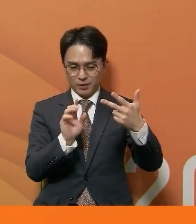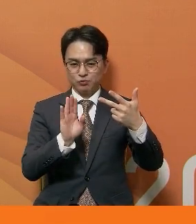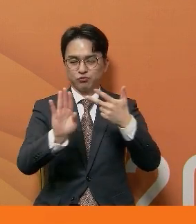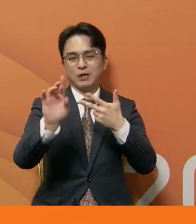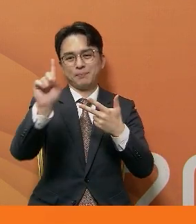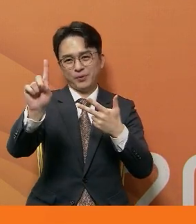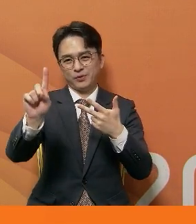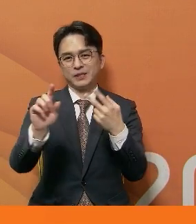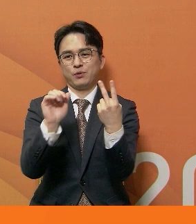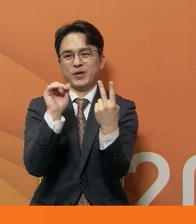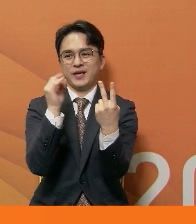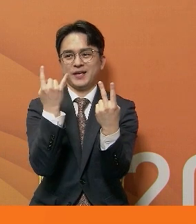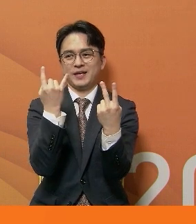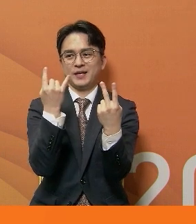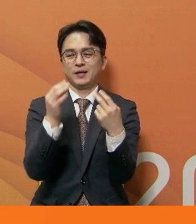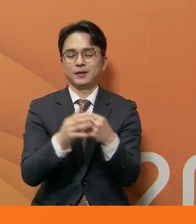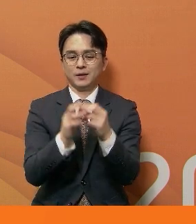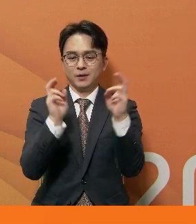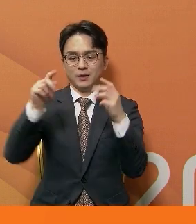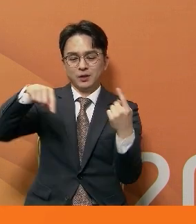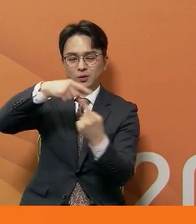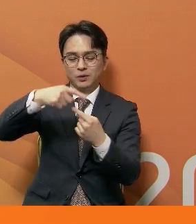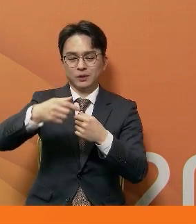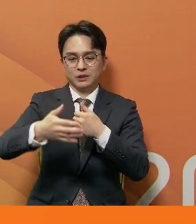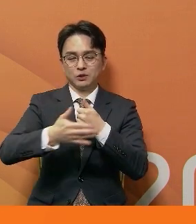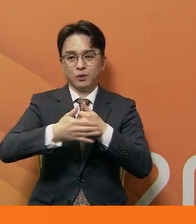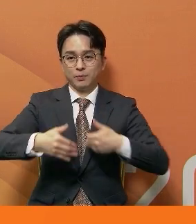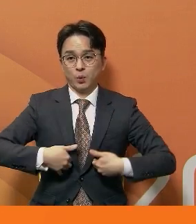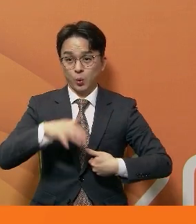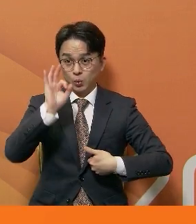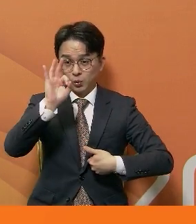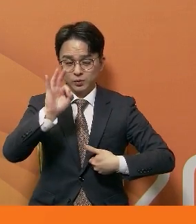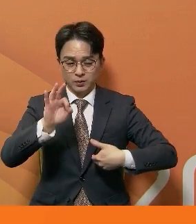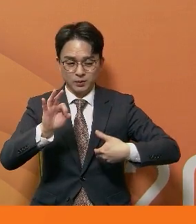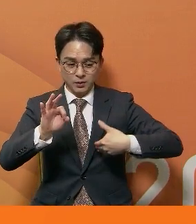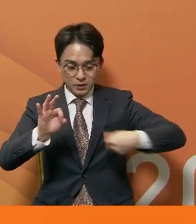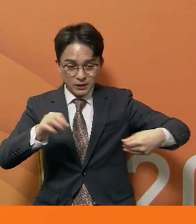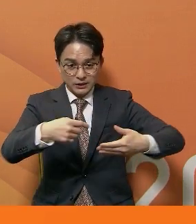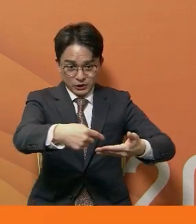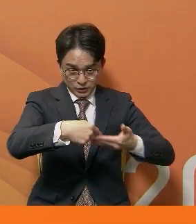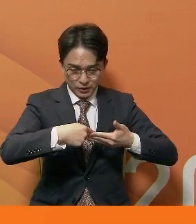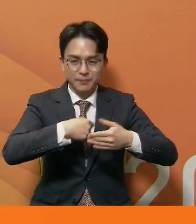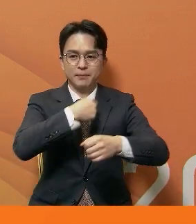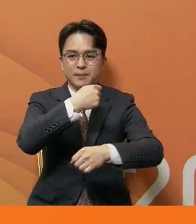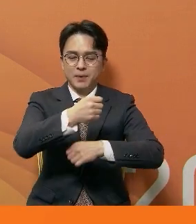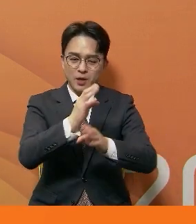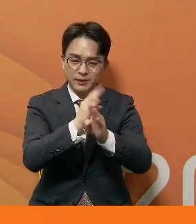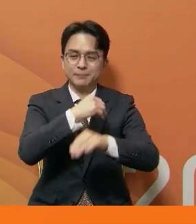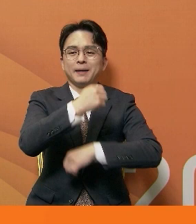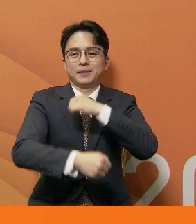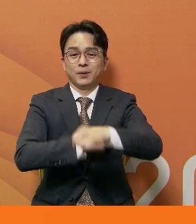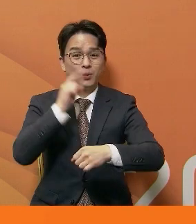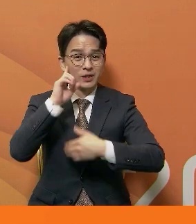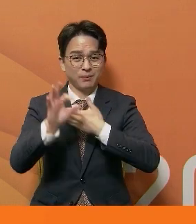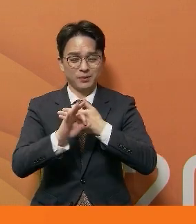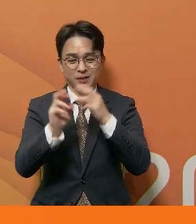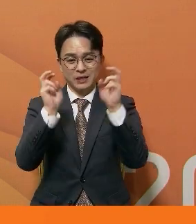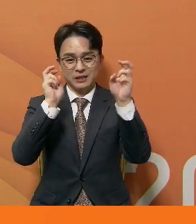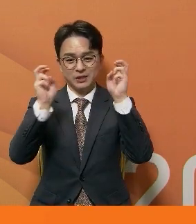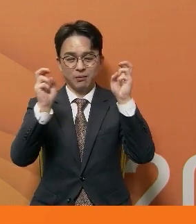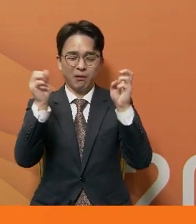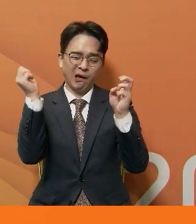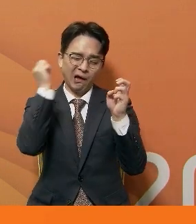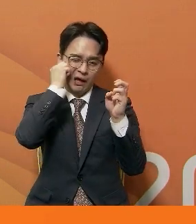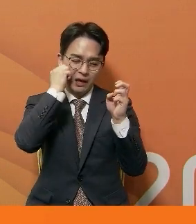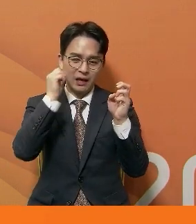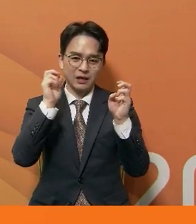같은 경우에는 별도 신청기간이 없이 상시 신청이 가능합니다 우리가 경영이 어려운 상황이 어떤 기간을 정해 놓고 우리한테 오는 것이 아니기